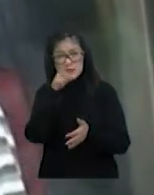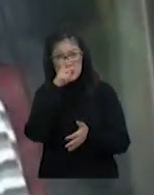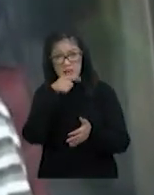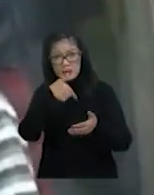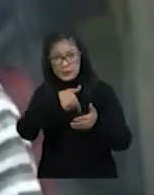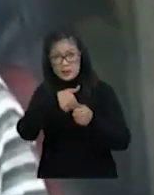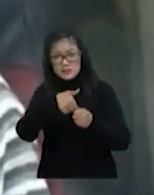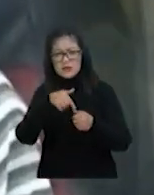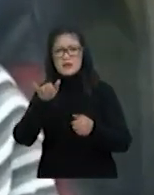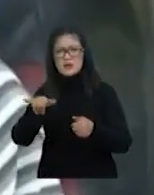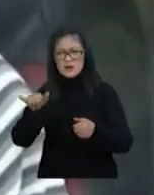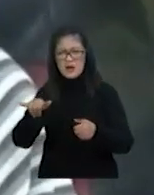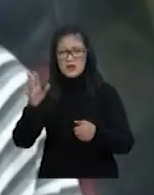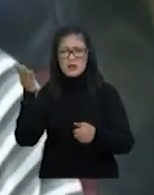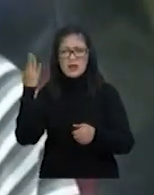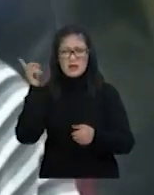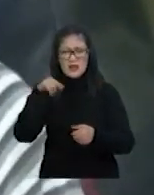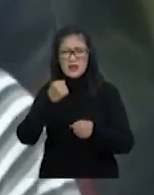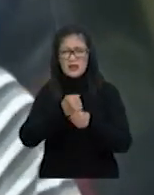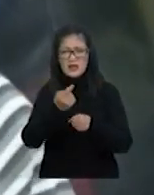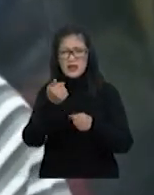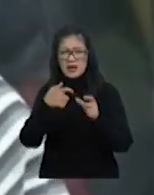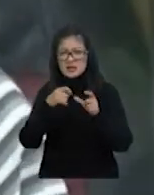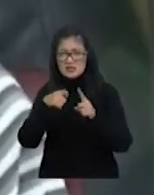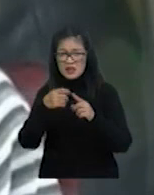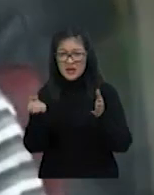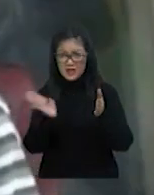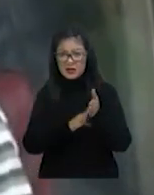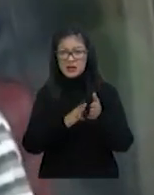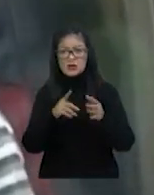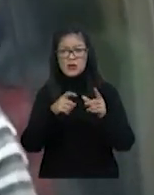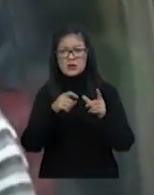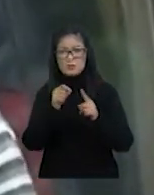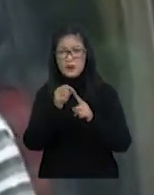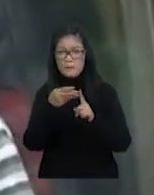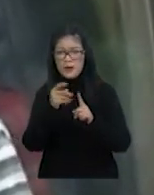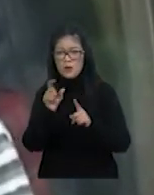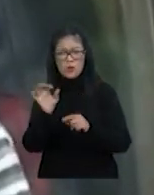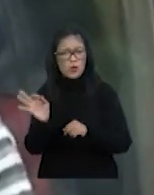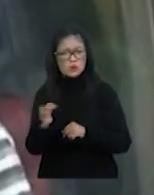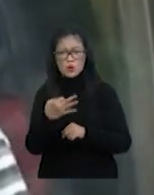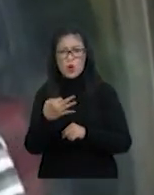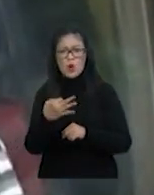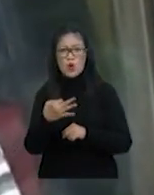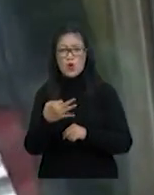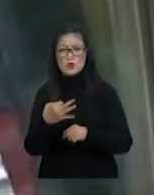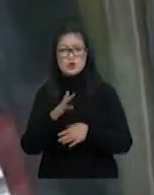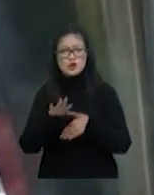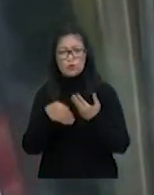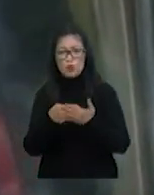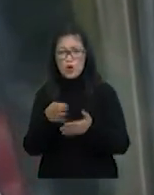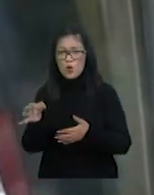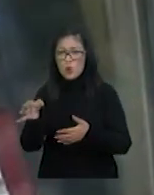kosong, Pak? Dari Gresik, 5 SPBU kosong semua, Pak. Baru sekarang ini ada? Dondong, Radenan,